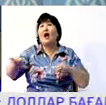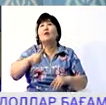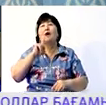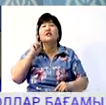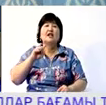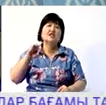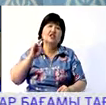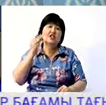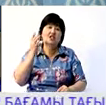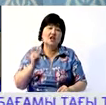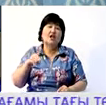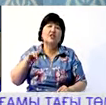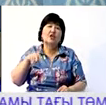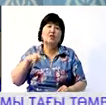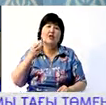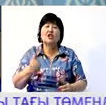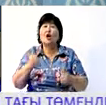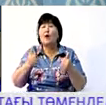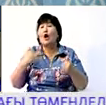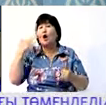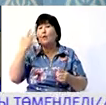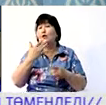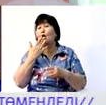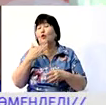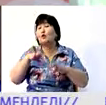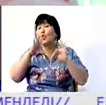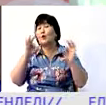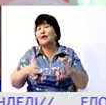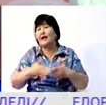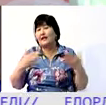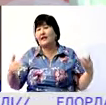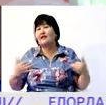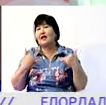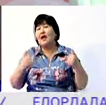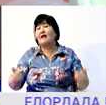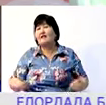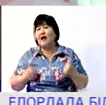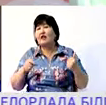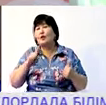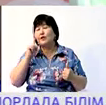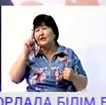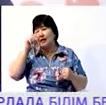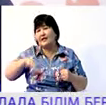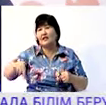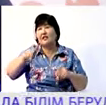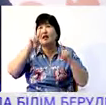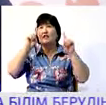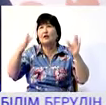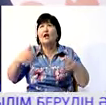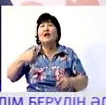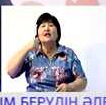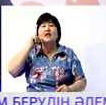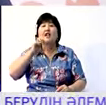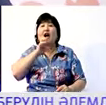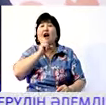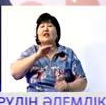жыршы термешілердің басын қосқан байқаудың да мақсаты ұлттық өнерді кеңінен дәріптеп талапты жастарды елге таныту. Кешегі атадан